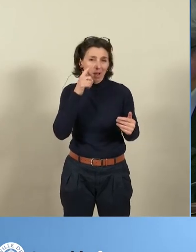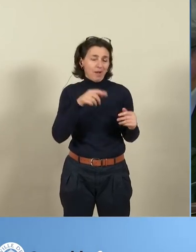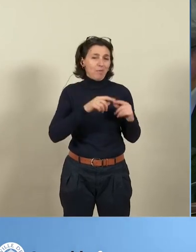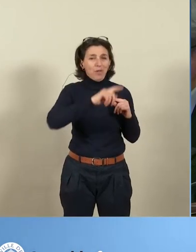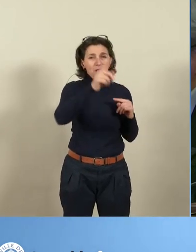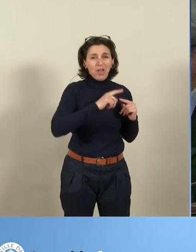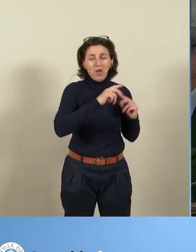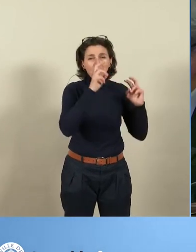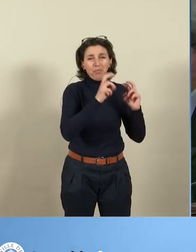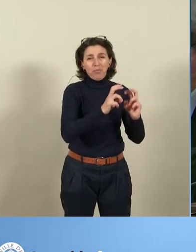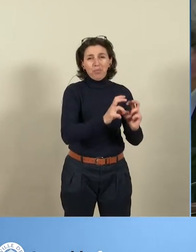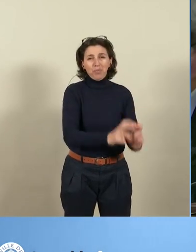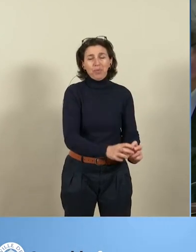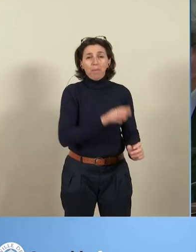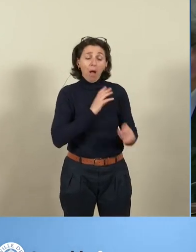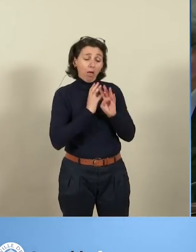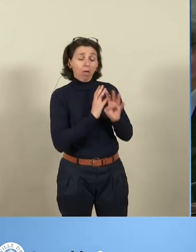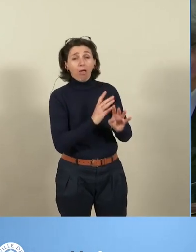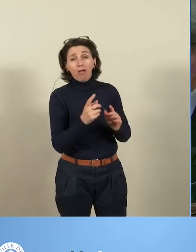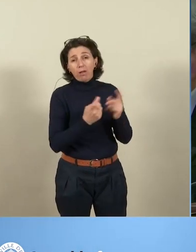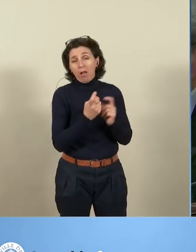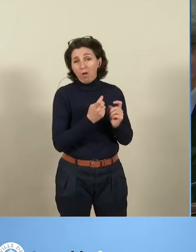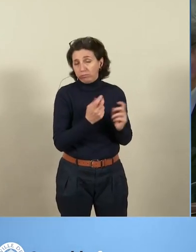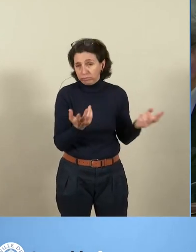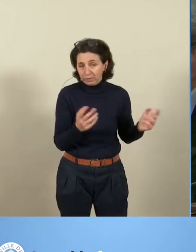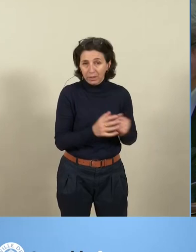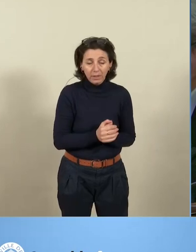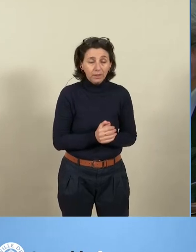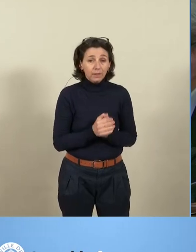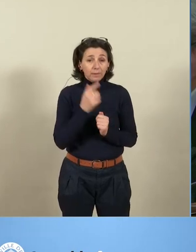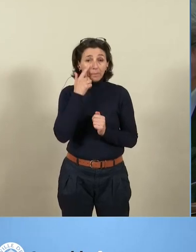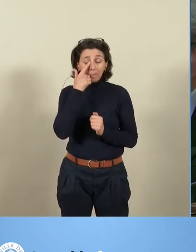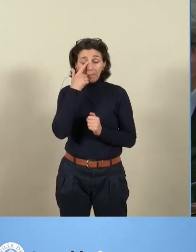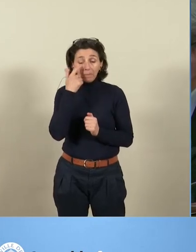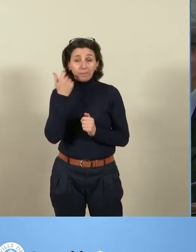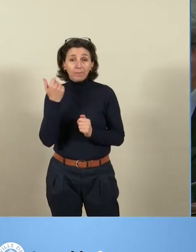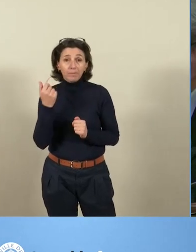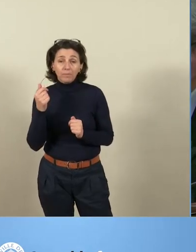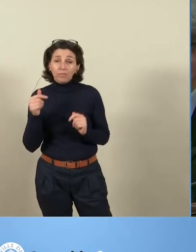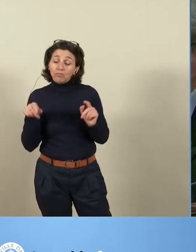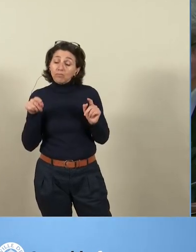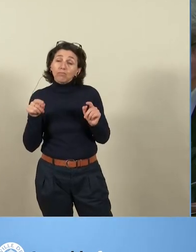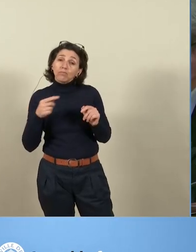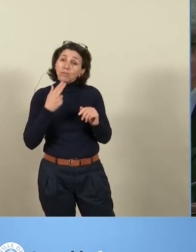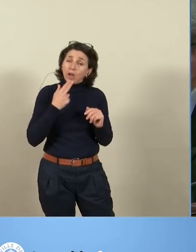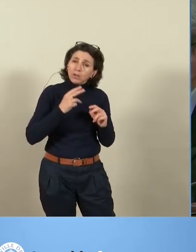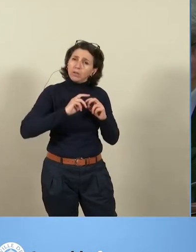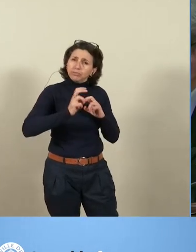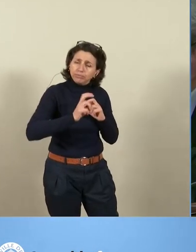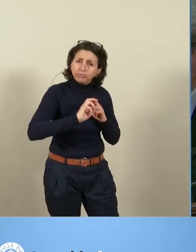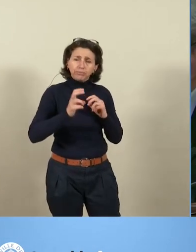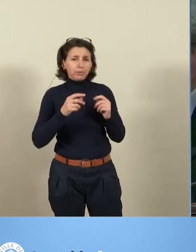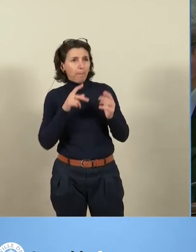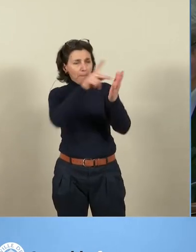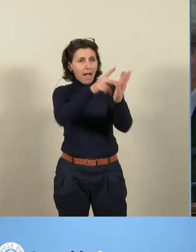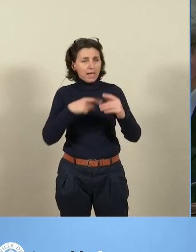déficit criant d'investissement la qualité et la fréquence de la liaison avec Paris est un gage majeur d'attractivité